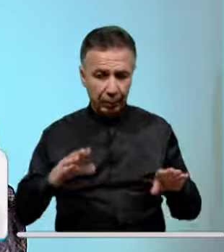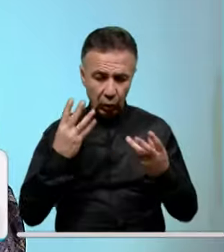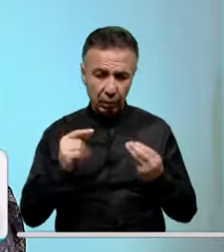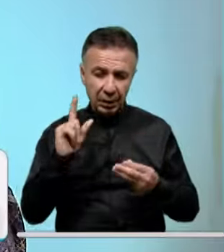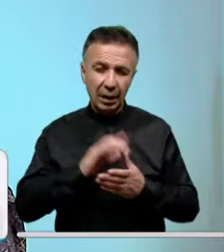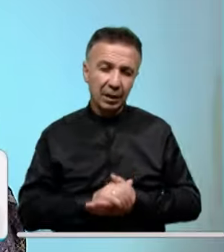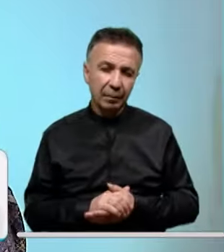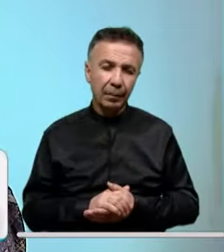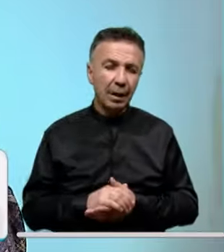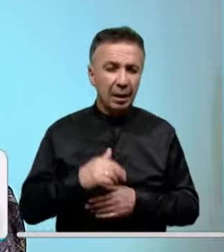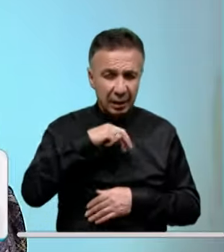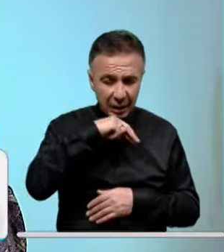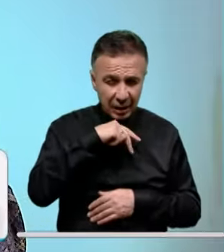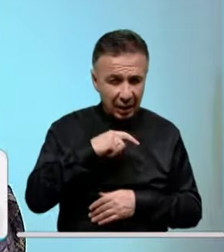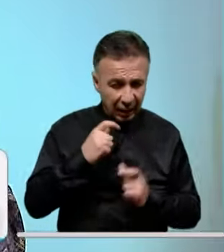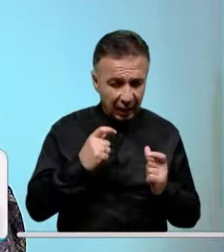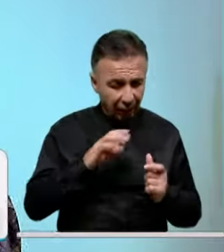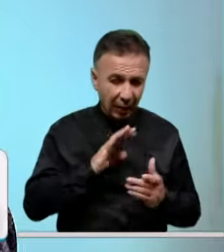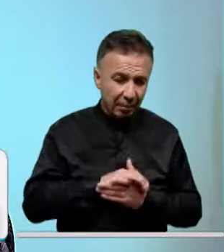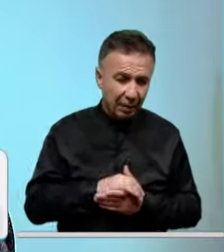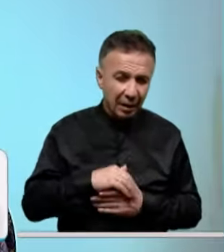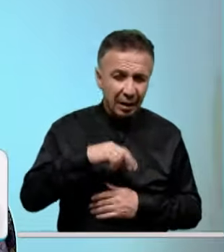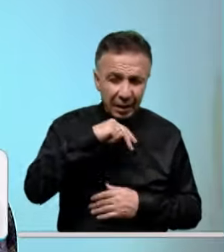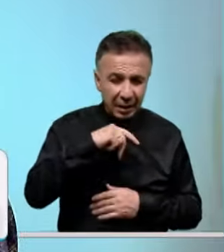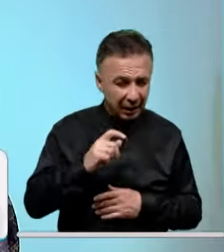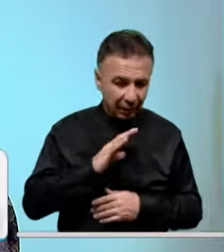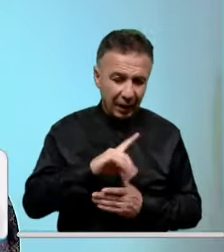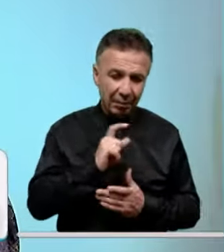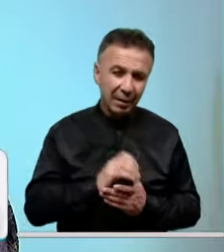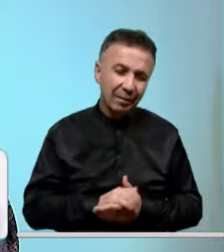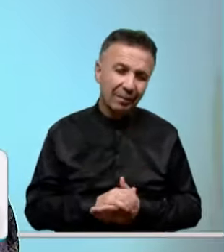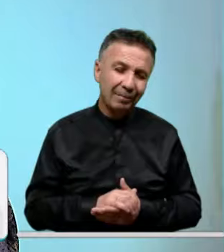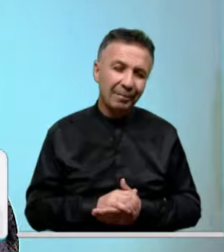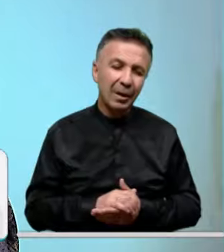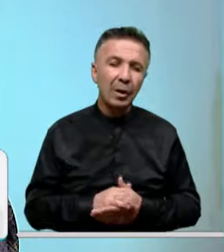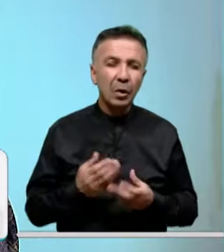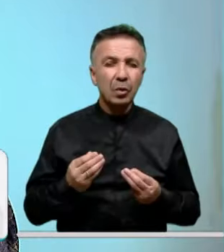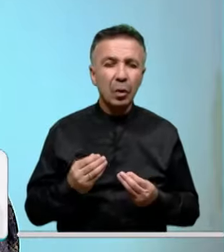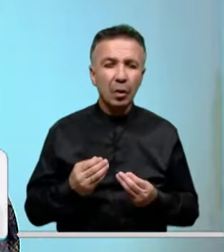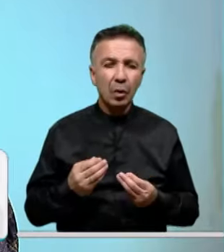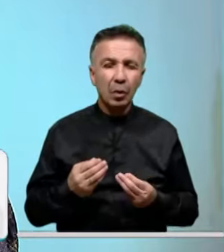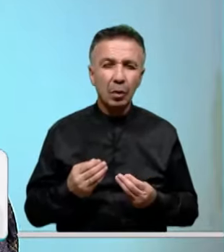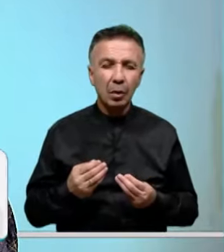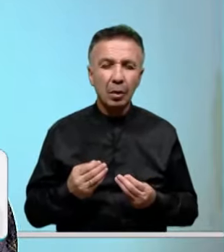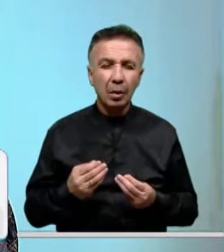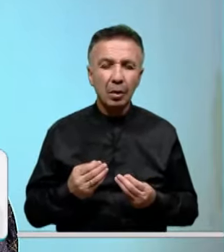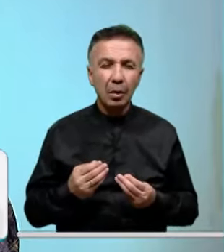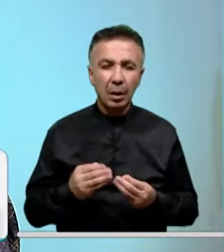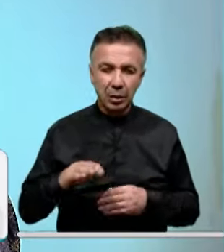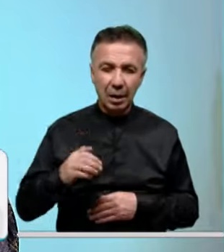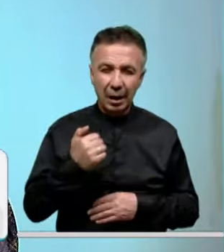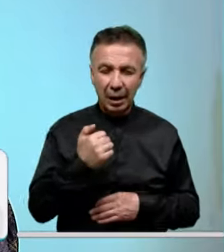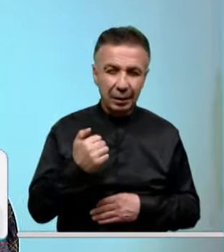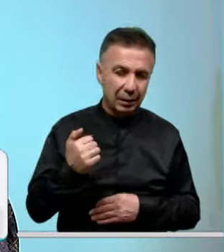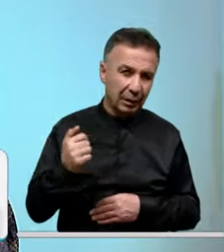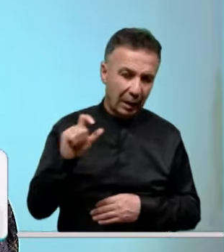mı? O da küçükbaş hayvan hocam. Keçide de çok besili, 6 ayını doldurmuş olsa o olmaz. Orada bir